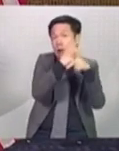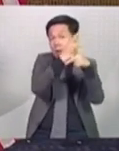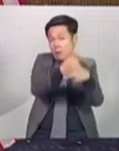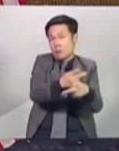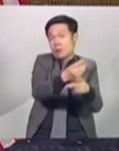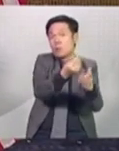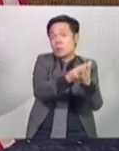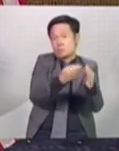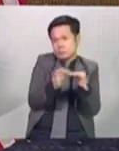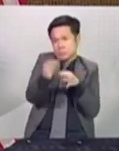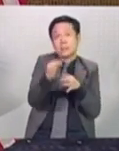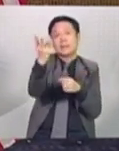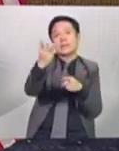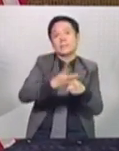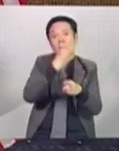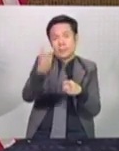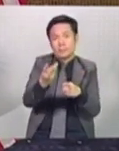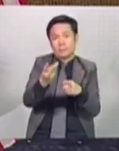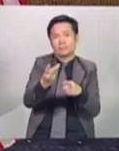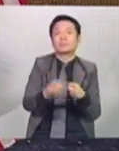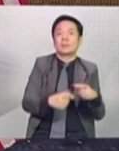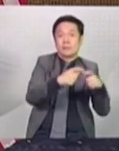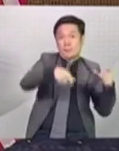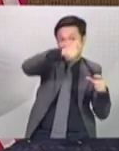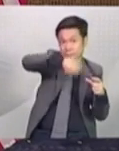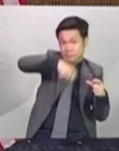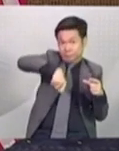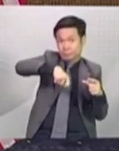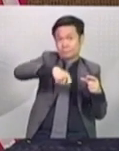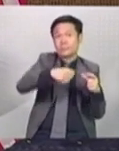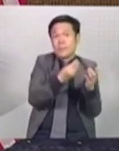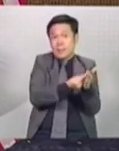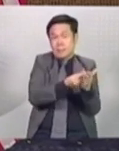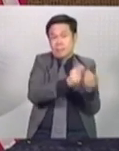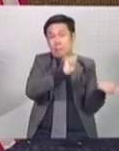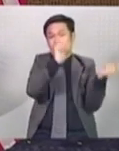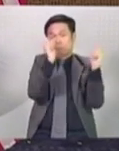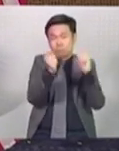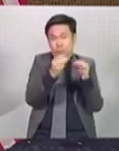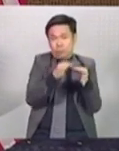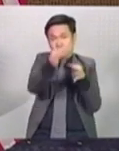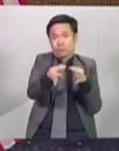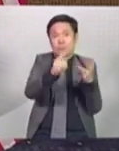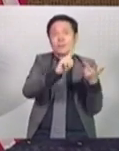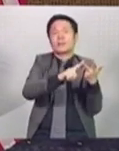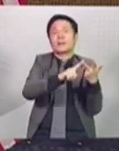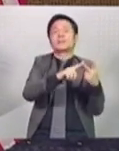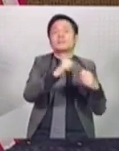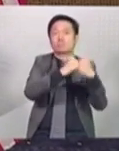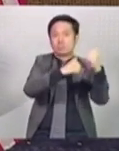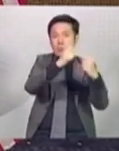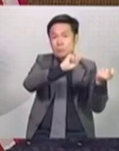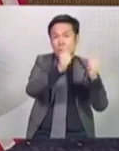selama 6 bulan, penukaran baki kad kredit pada pinjaman berjangka dan penstrukturan semula